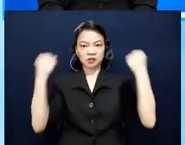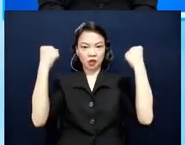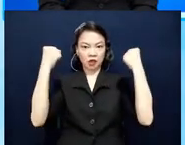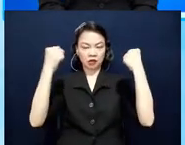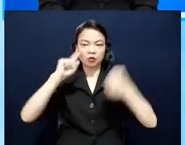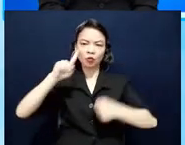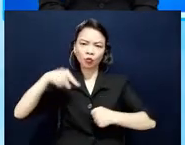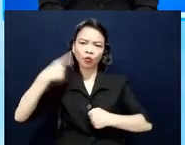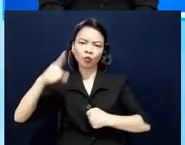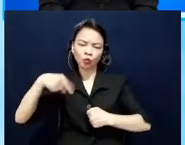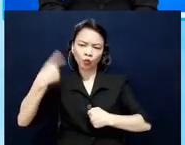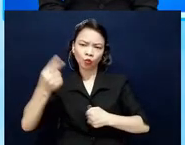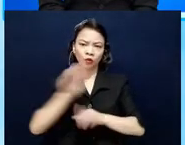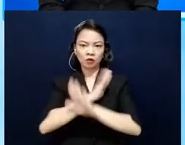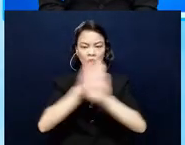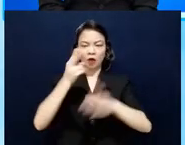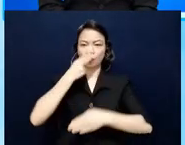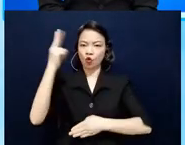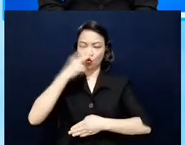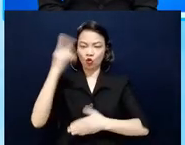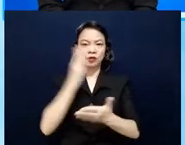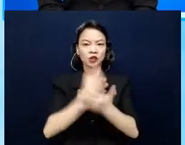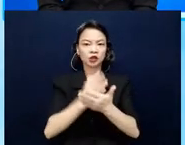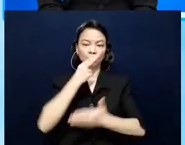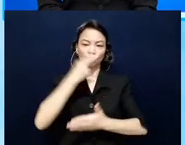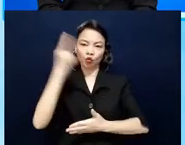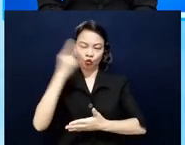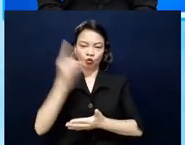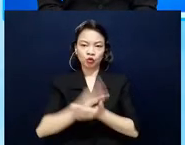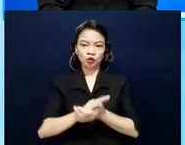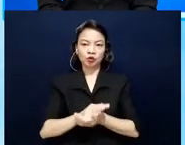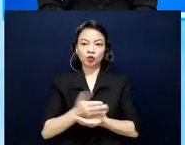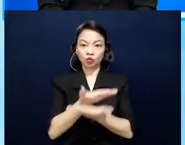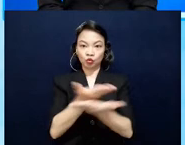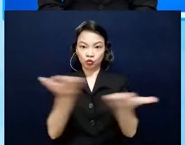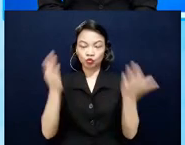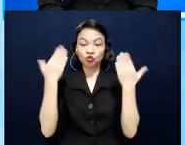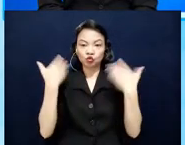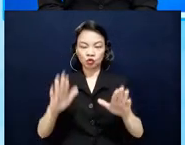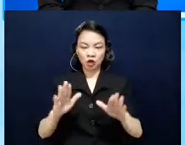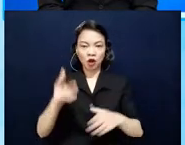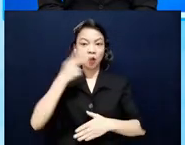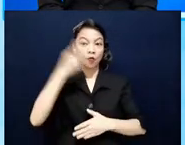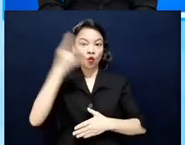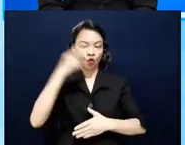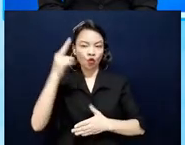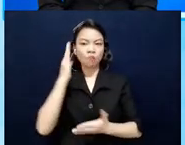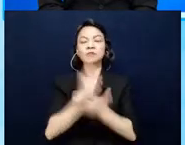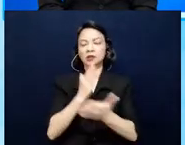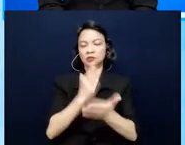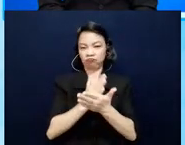tidak merokok dan berhenti merokok untuk yang sudah terlanjur merokok. Kemudian selalu